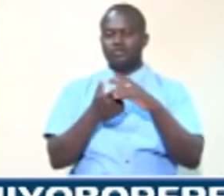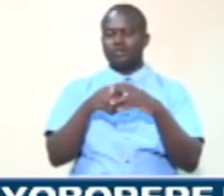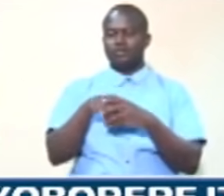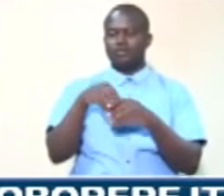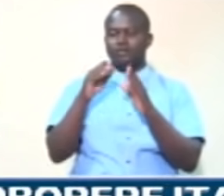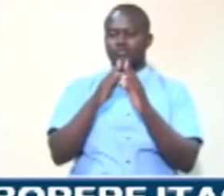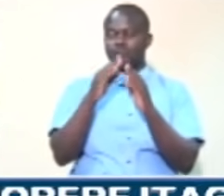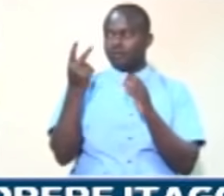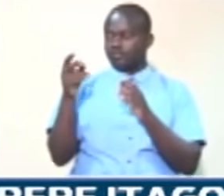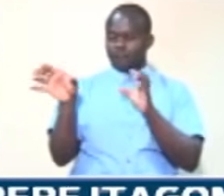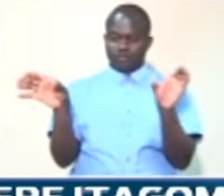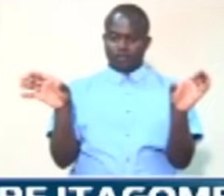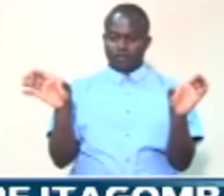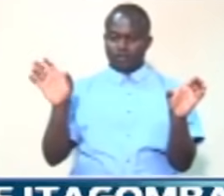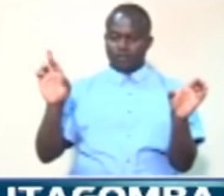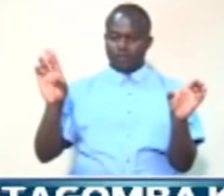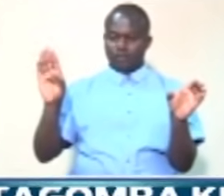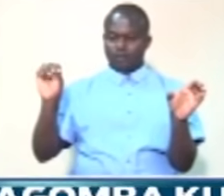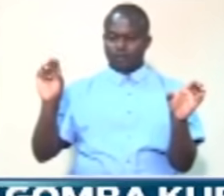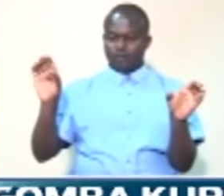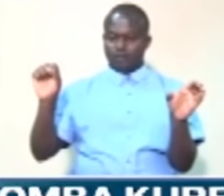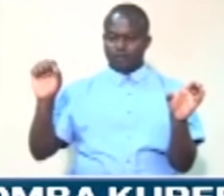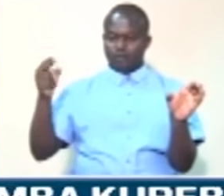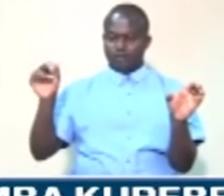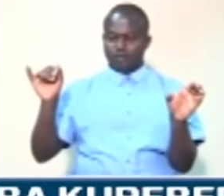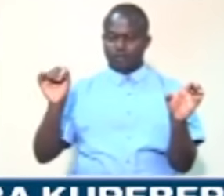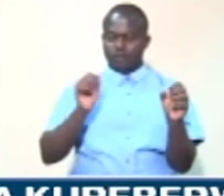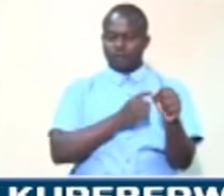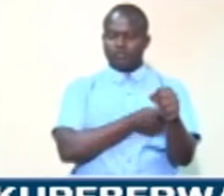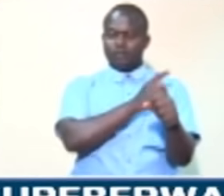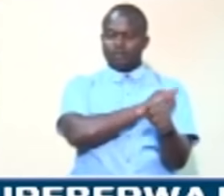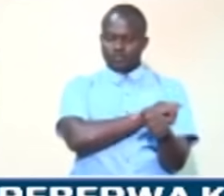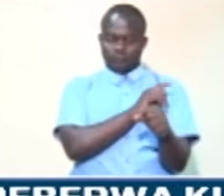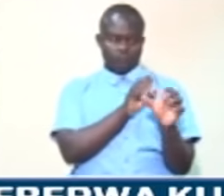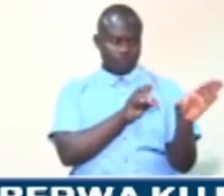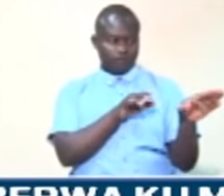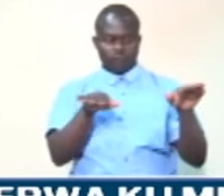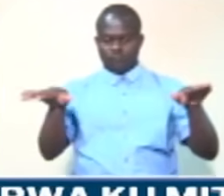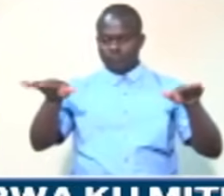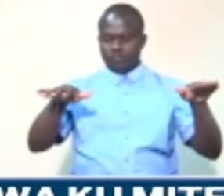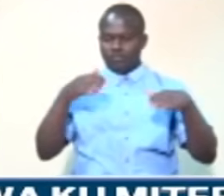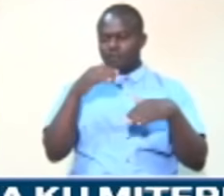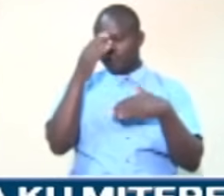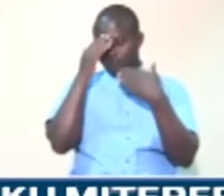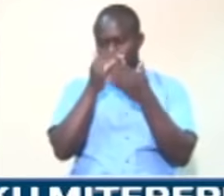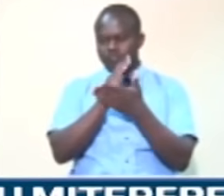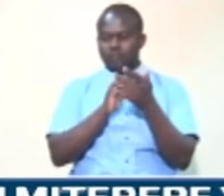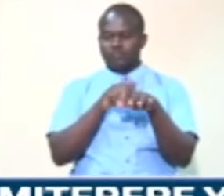iyo mijyi, kuko wasangaga abifuza gufata Rwanda yabava Goma byabafataga nibura gufata